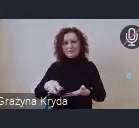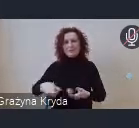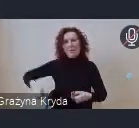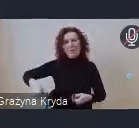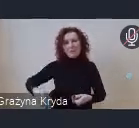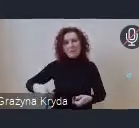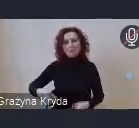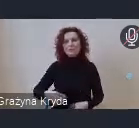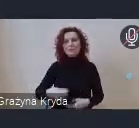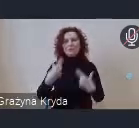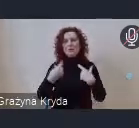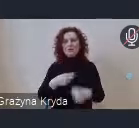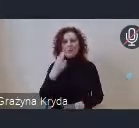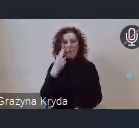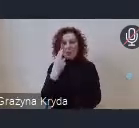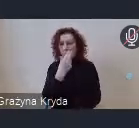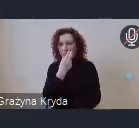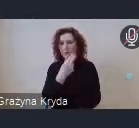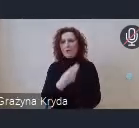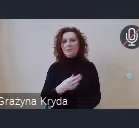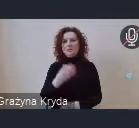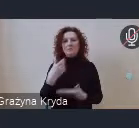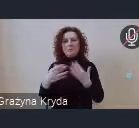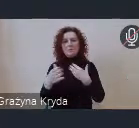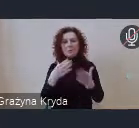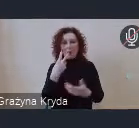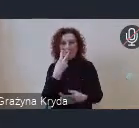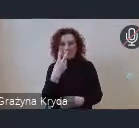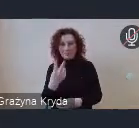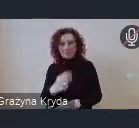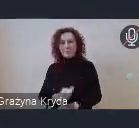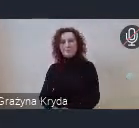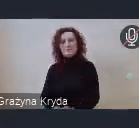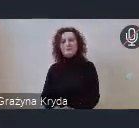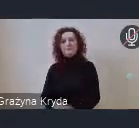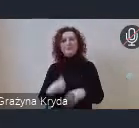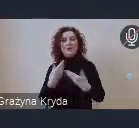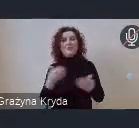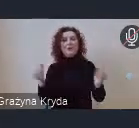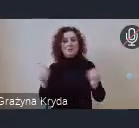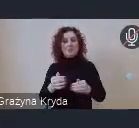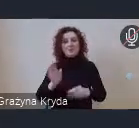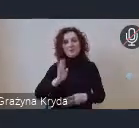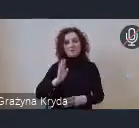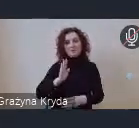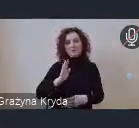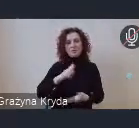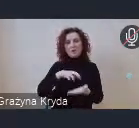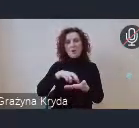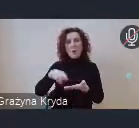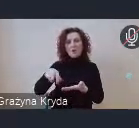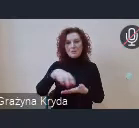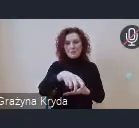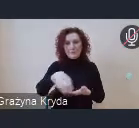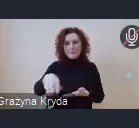niewidomym osobom słabowidzącym zapewnić możliwość bezpiecznego poruszania się po budynku i w